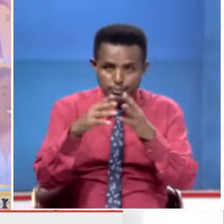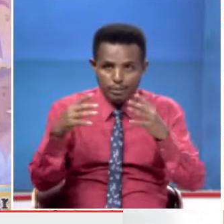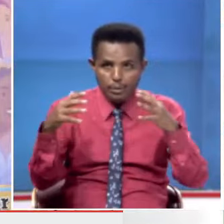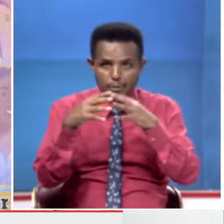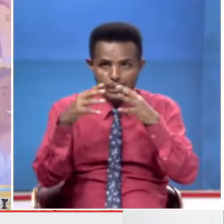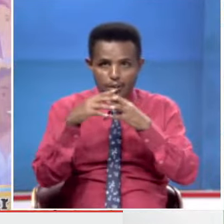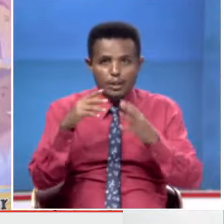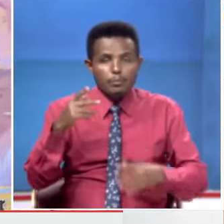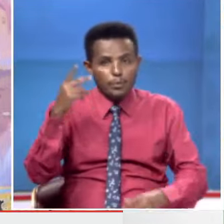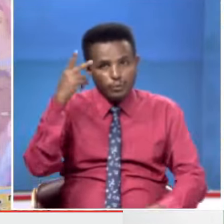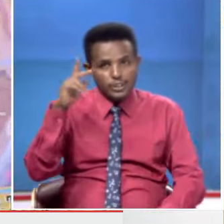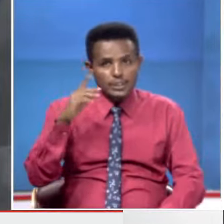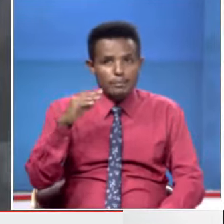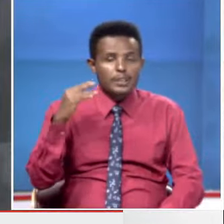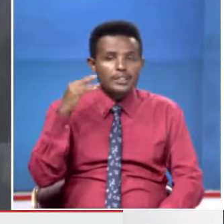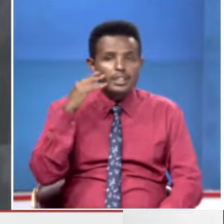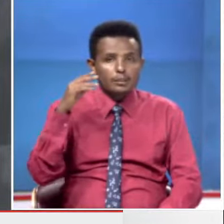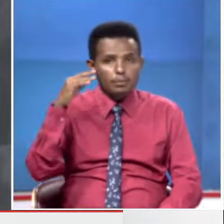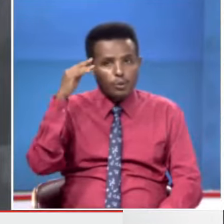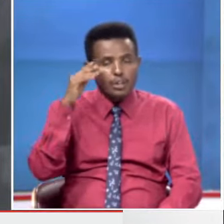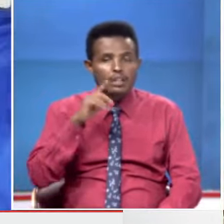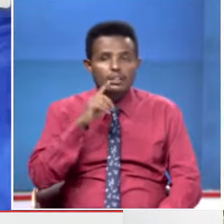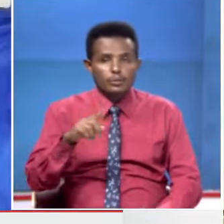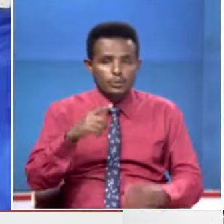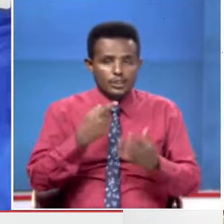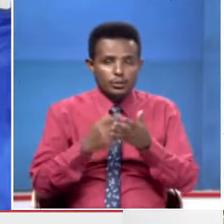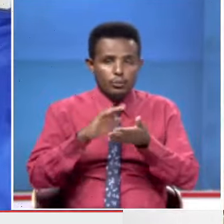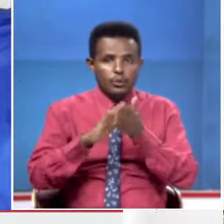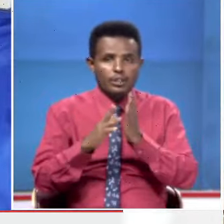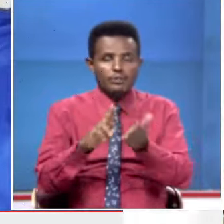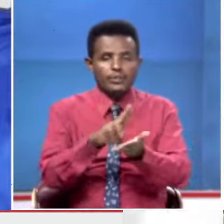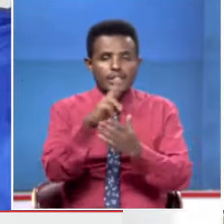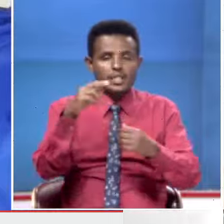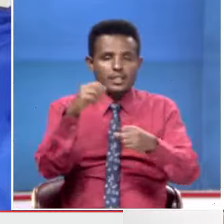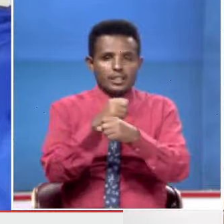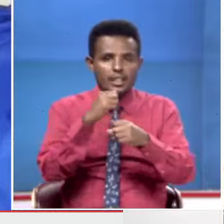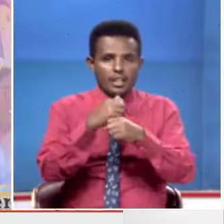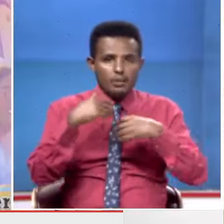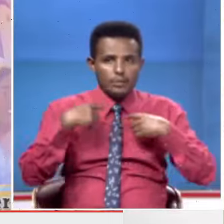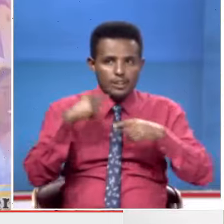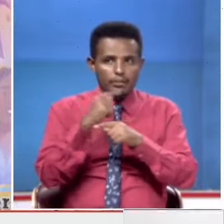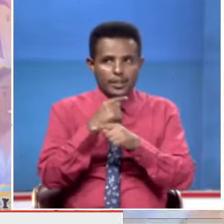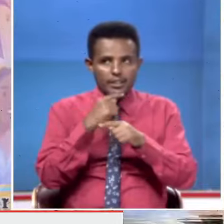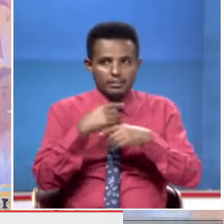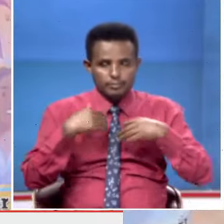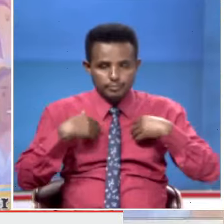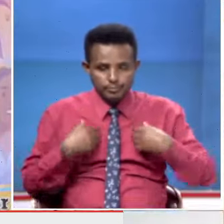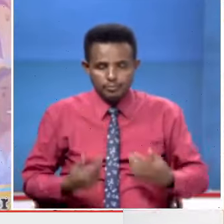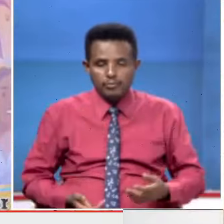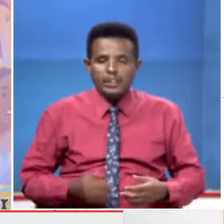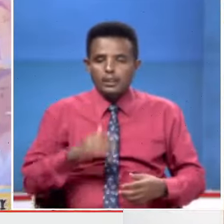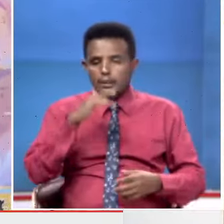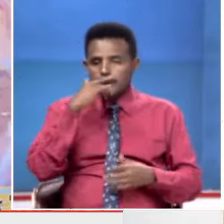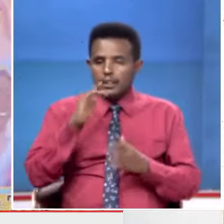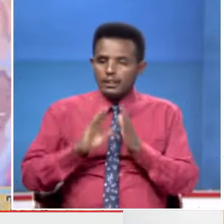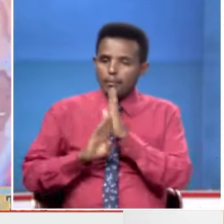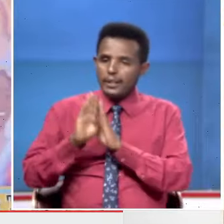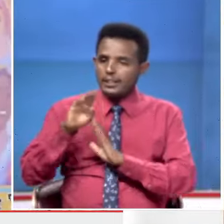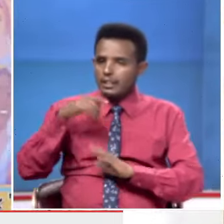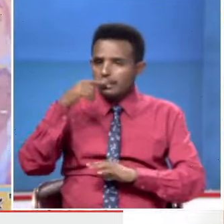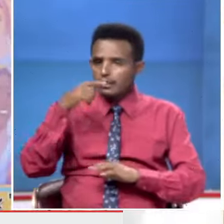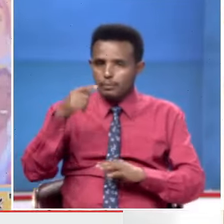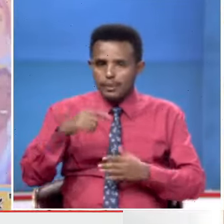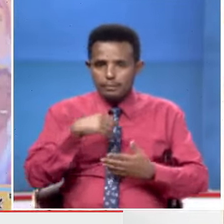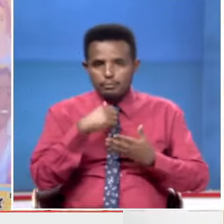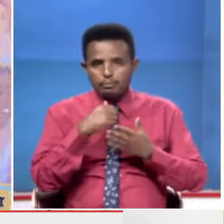ፕሮፌሰር መሰረት ሞላ ናቸው። ለዚህ ደግሞ ጎንደር ዩኒቨርሲቲ እየሰራቸው ያሉ ተግባራት አሉ ነው የሚሉት። ህጻናትን ለማሳደግ ሲባል ያው